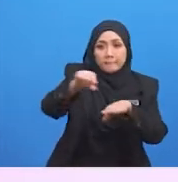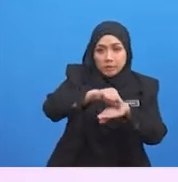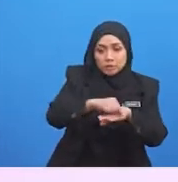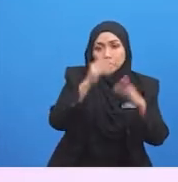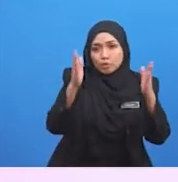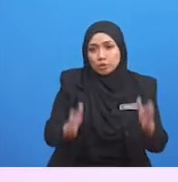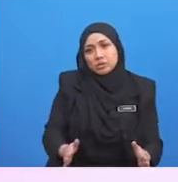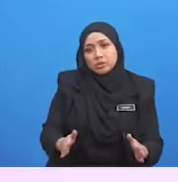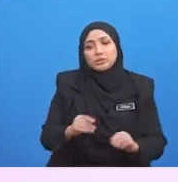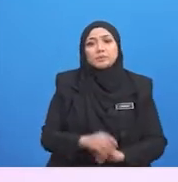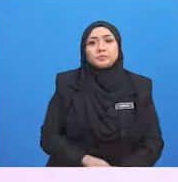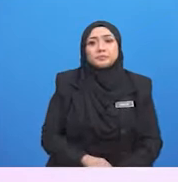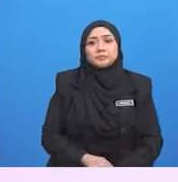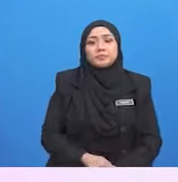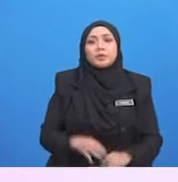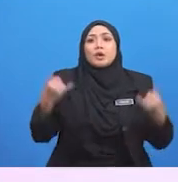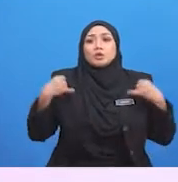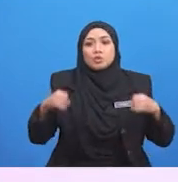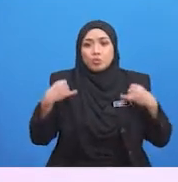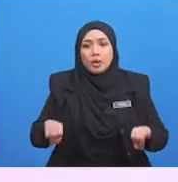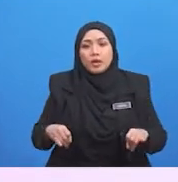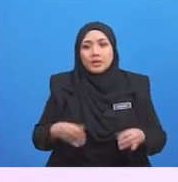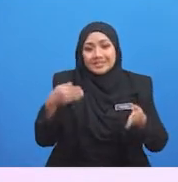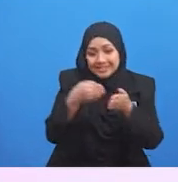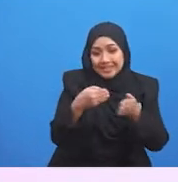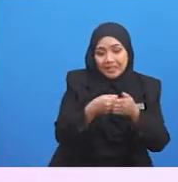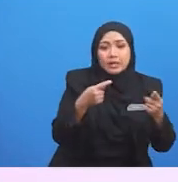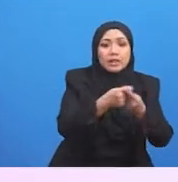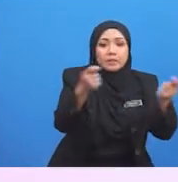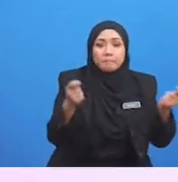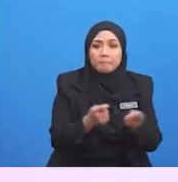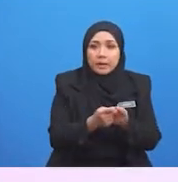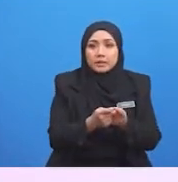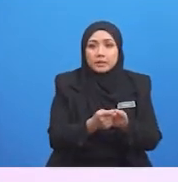menjalankan perniagaan di kawasan tempat tinggal pengguna untuk